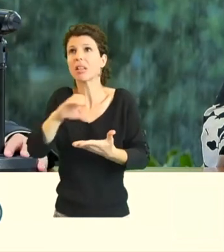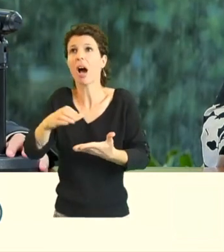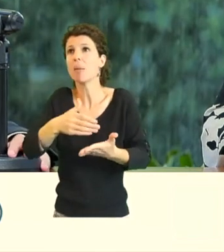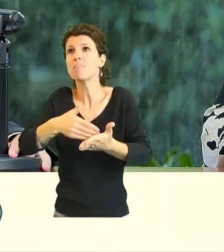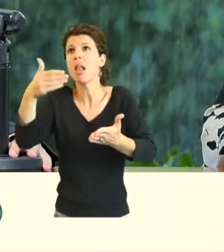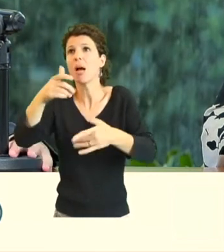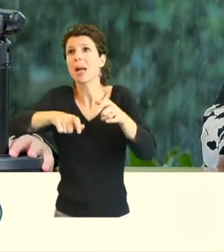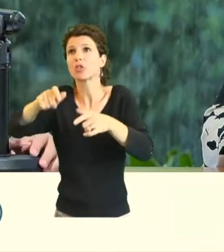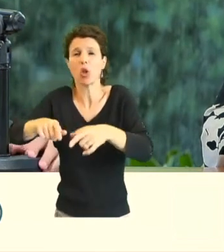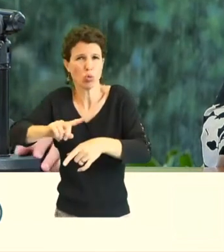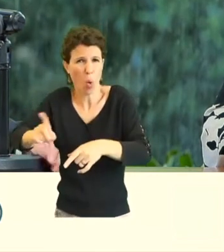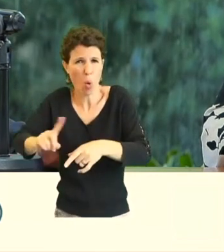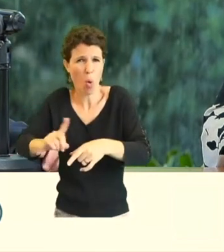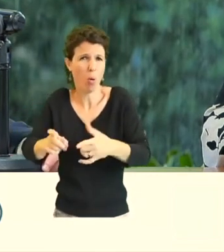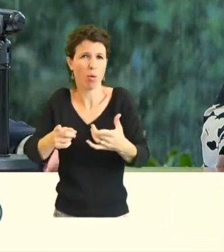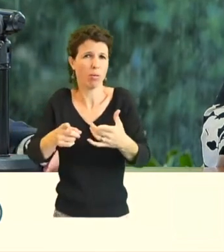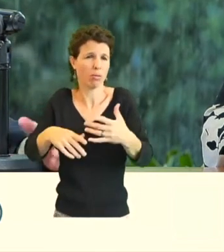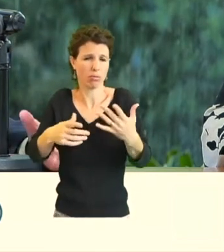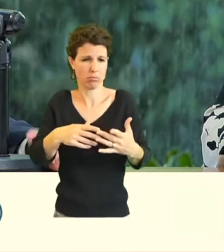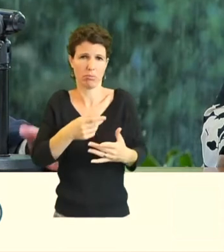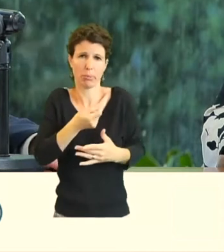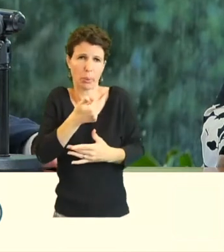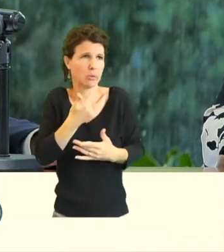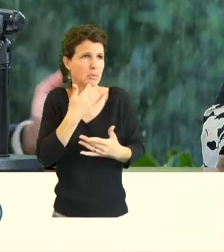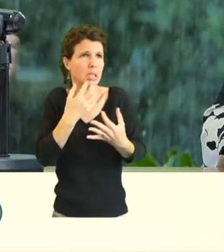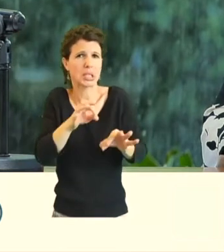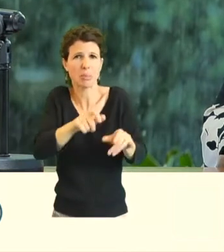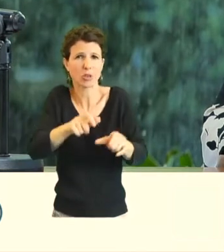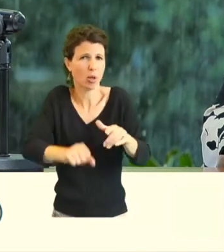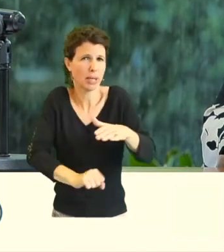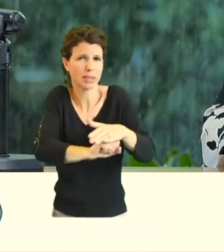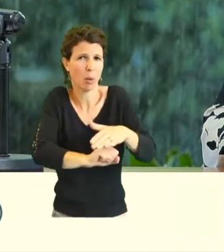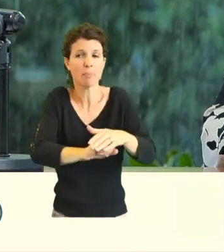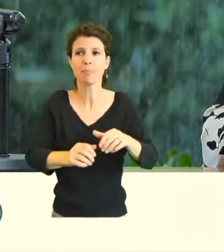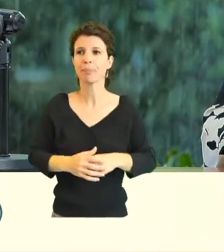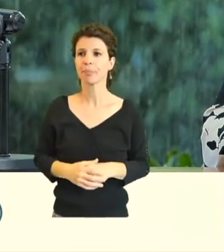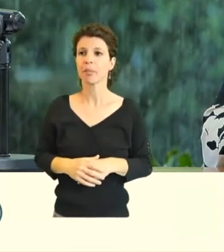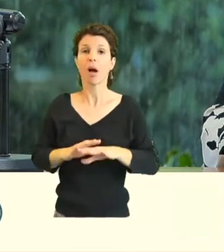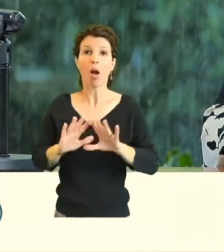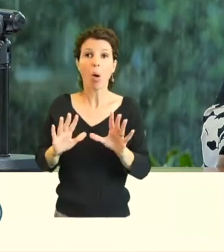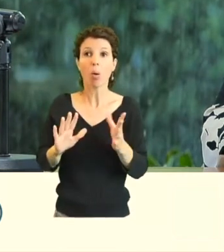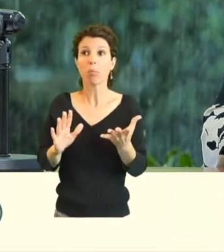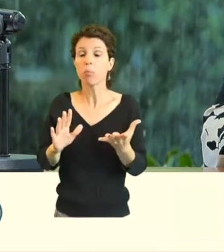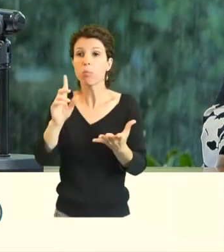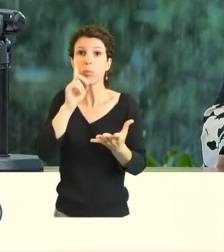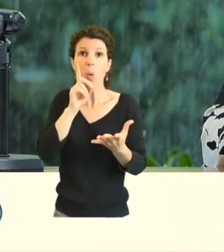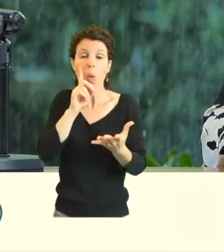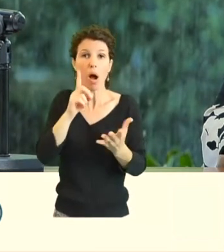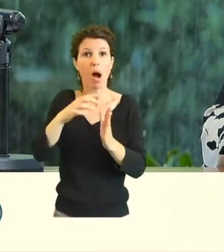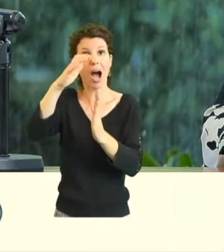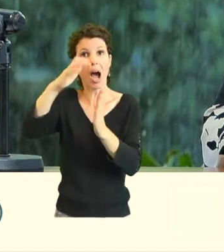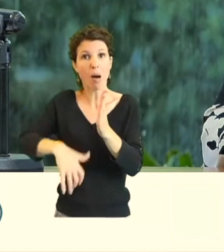qui sont concernées par le dispositif. Voilà. Après, je n'ai pas très bien compris pourquoi nous étions destinataires de ce rapport, parce que ça